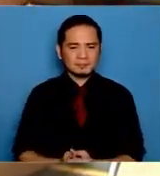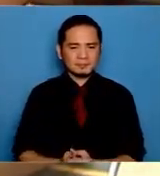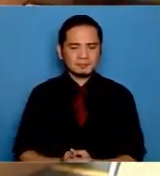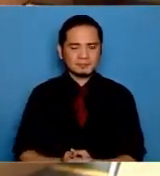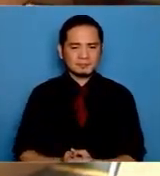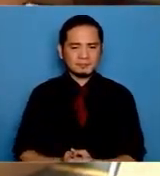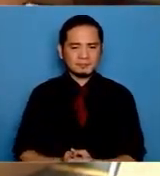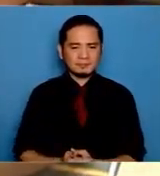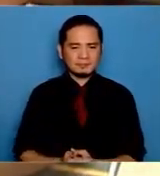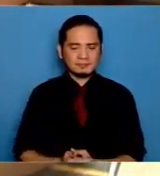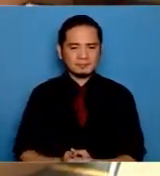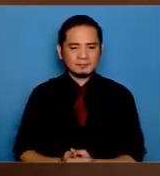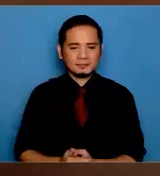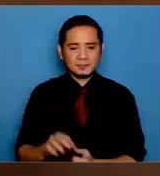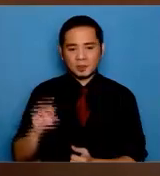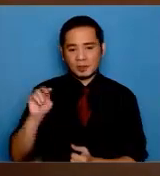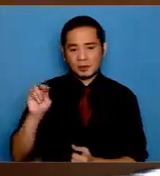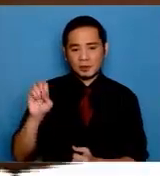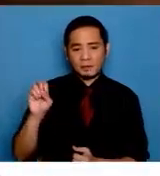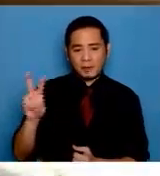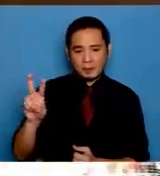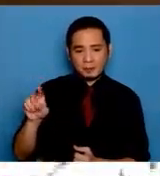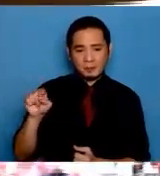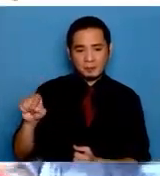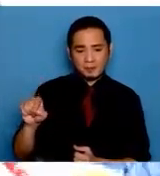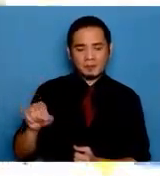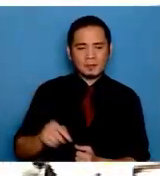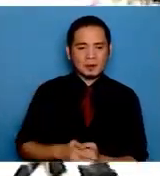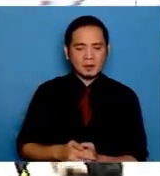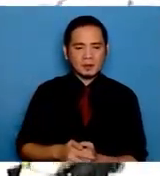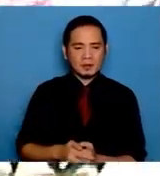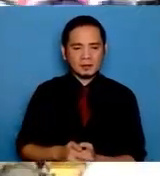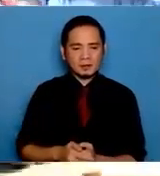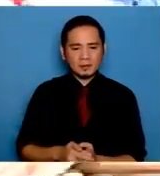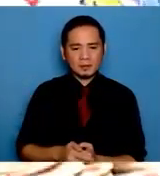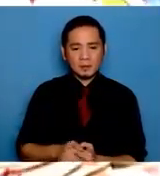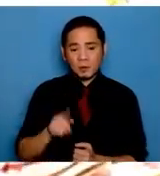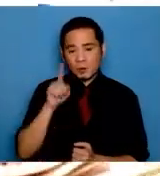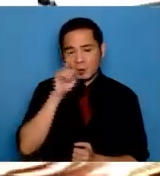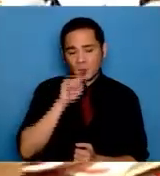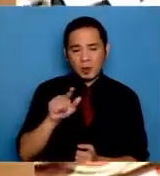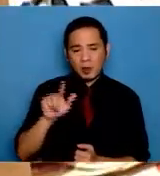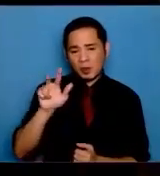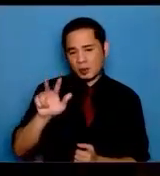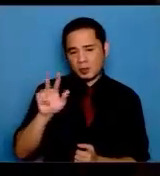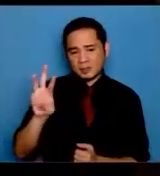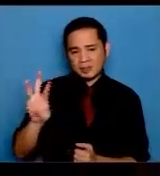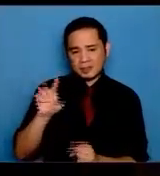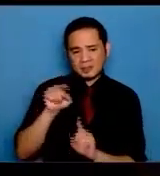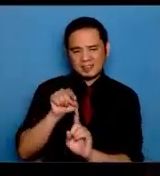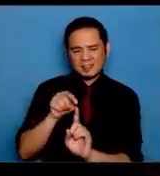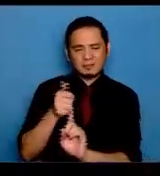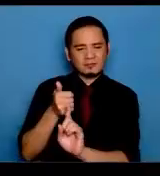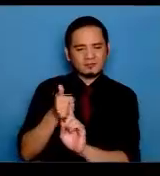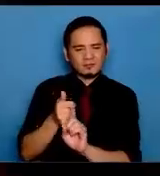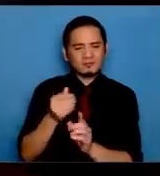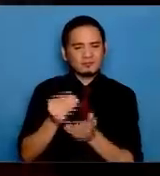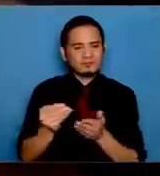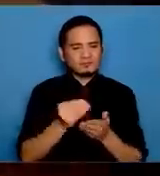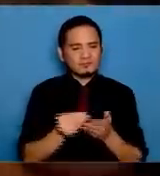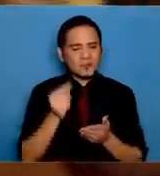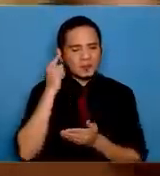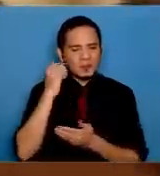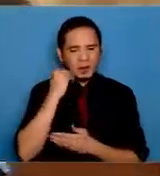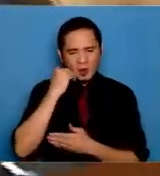Noong Nobyembre pa raw nagsimulang mamili ng Christmas gifts ang 36 anyos na si Abby para sa 28 niyang inaanak.